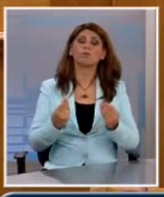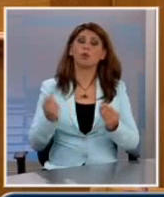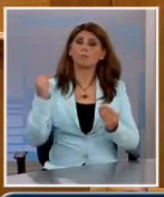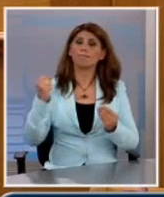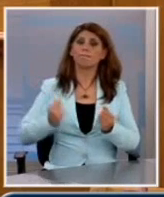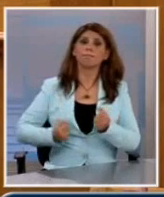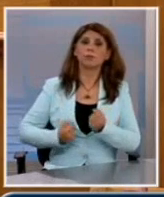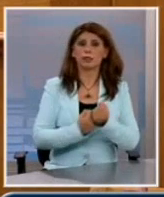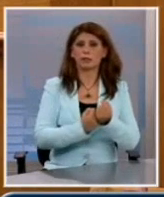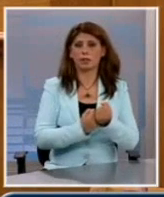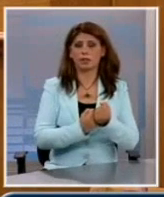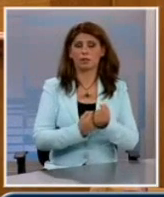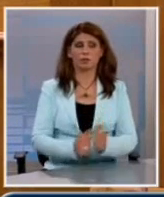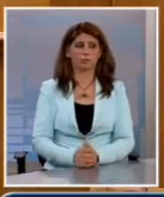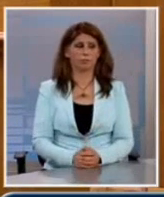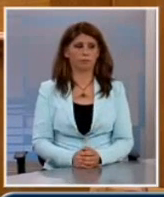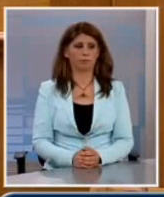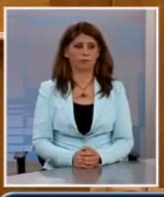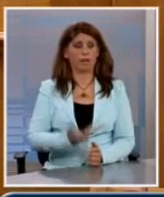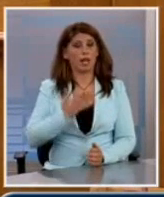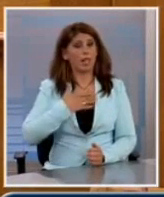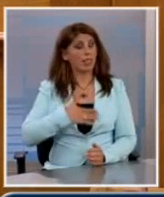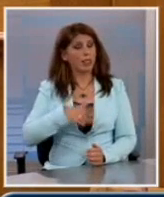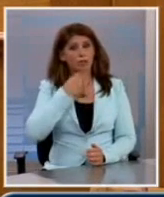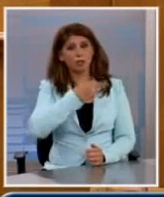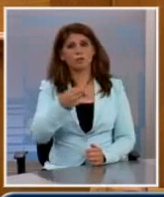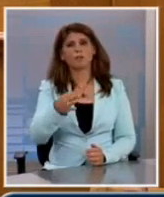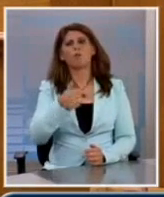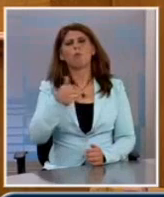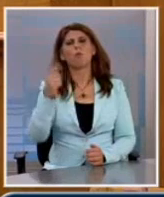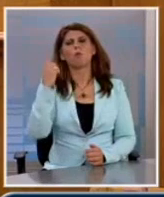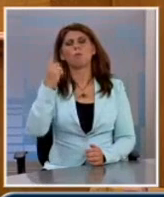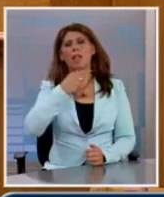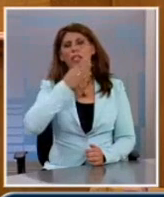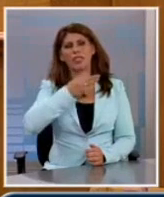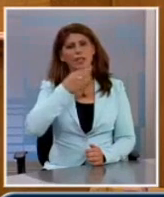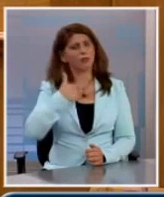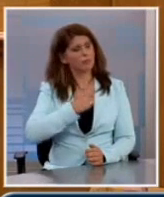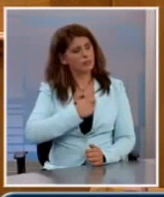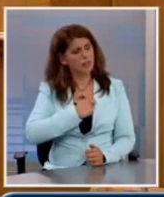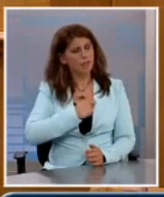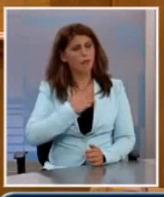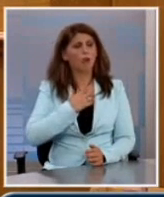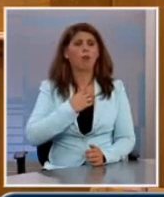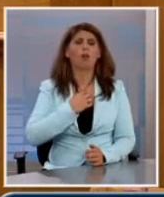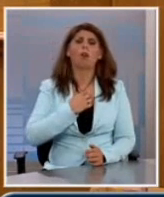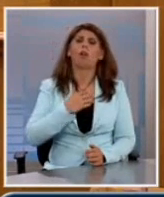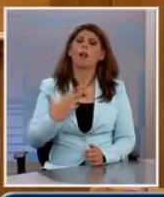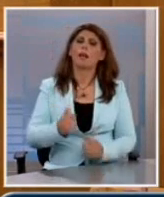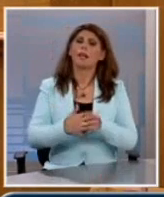υποστηριχτές. Θέλω όμως να αναφερθώ μόνο σε μια δήλωση, γιατί εκτιμώ ότι έχει ιδιαίτερο ενδιαφέρον.